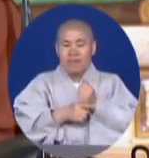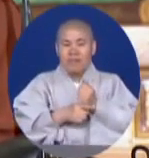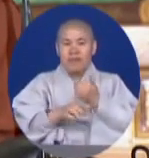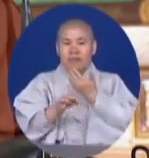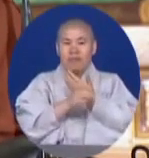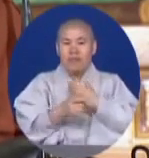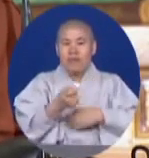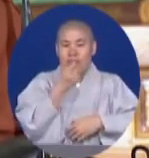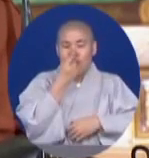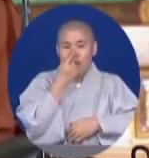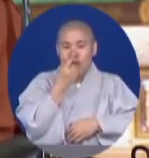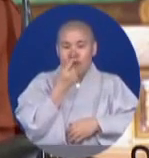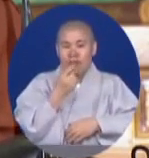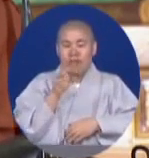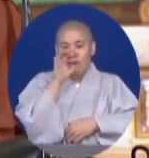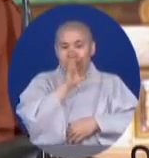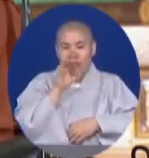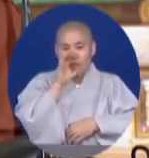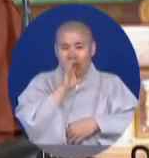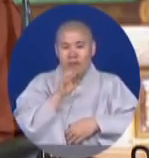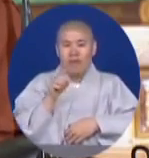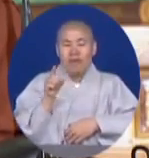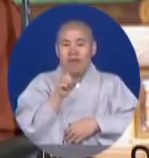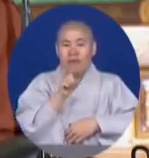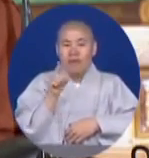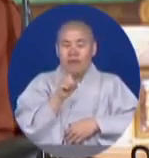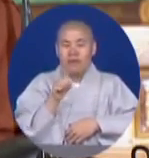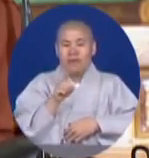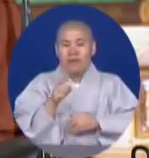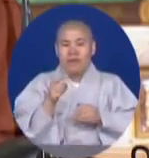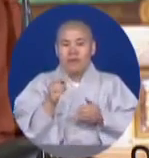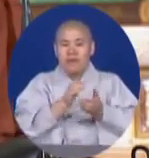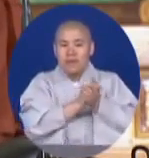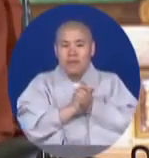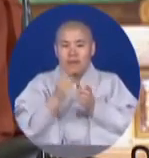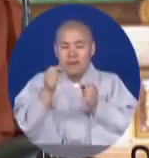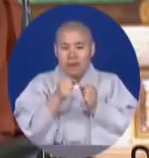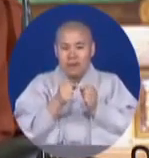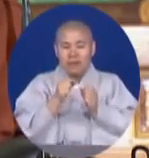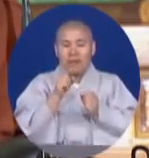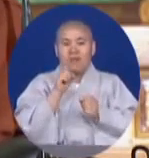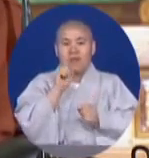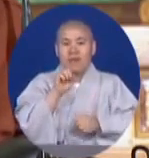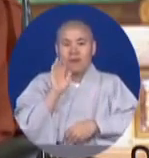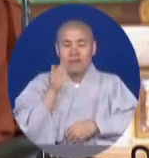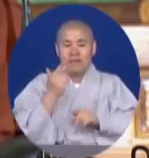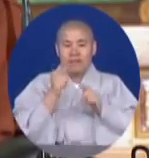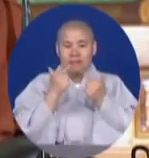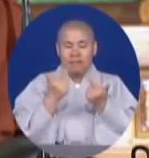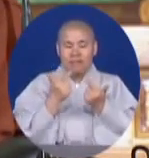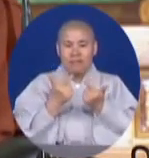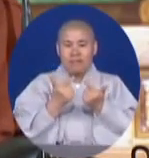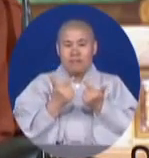그럼 배우고 익히면 그건 어디까지나 친근인데 하나가 된 건 아니에요.